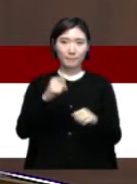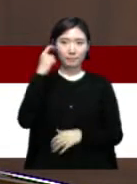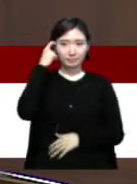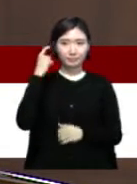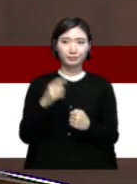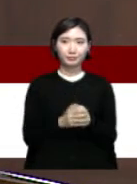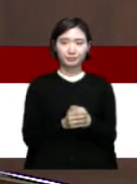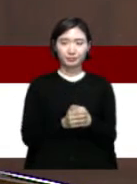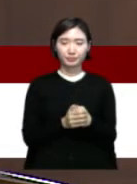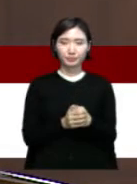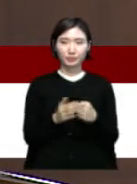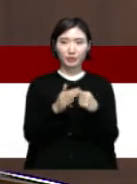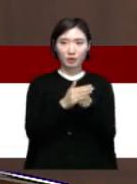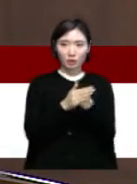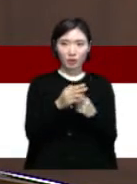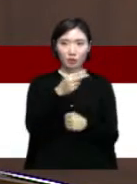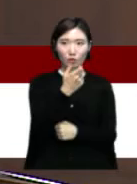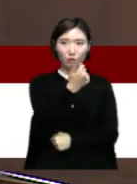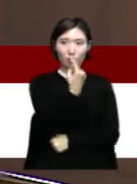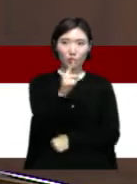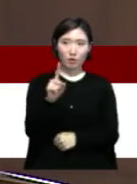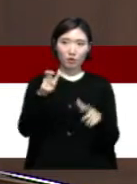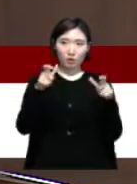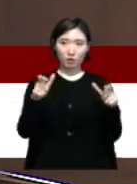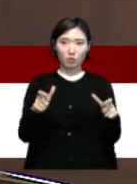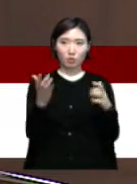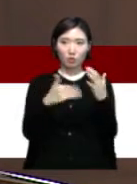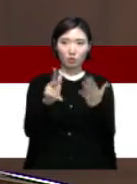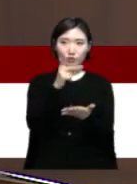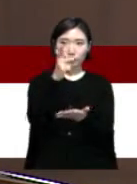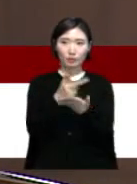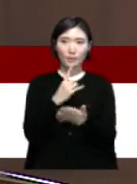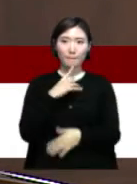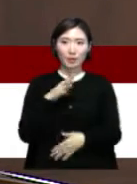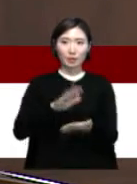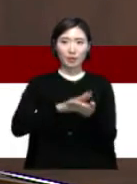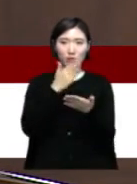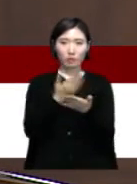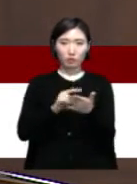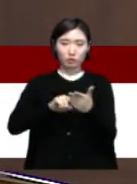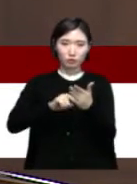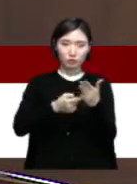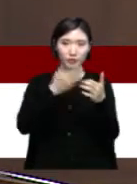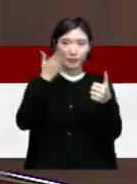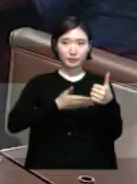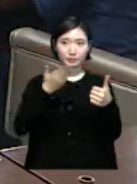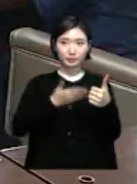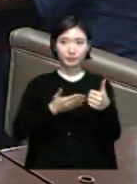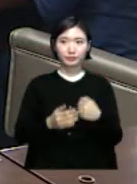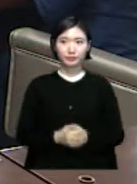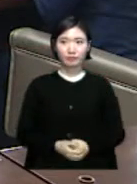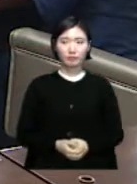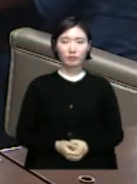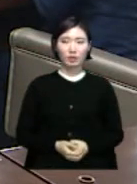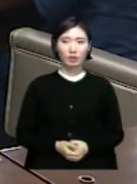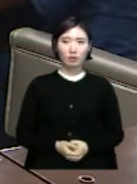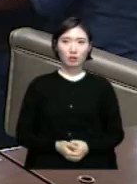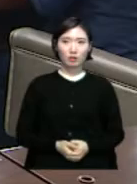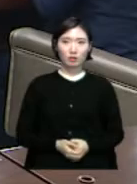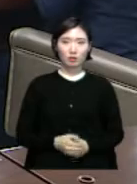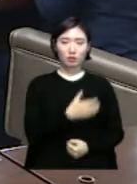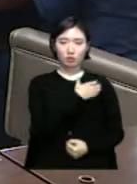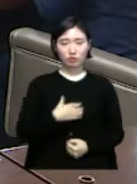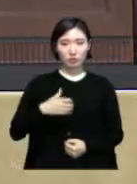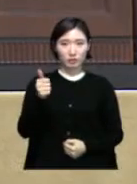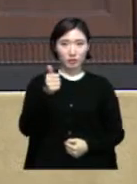생각됩니다. 그러므로 동화동 공영 주차장만을 변경 추진하시기를 바라며. 최 구청장은 이